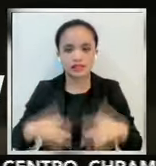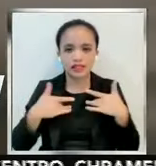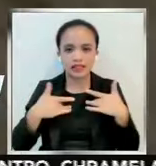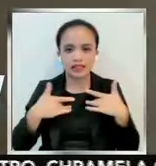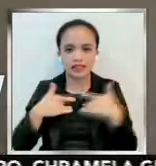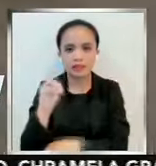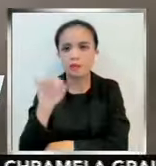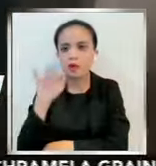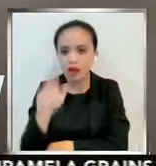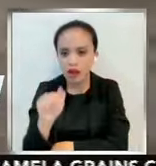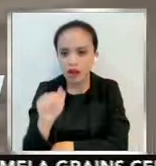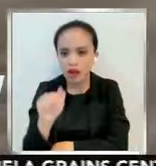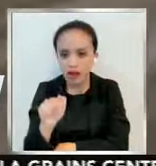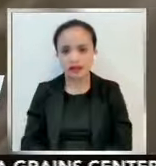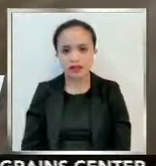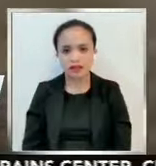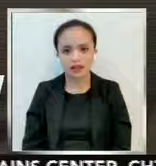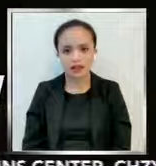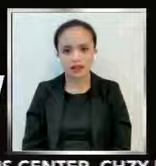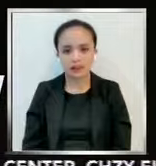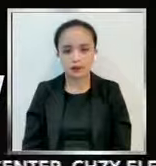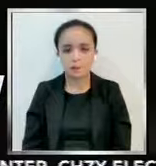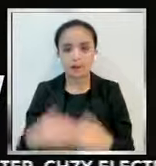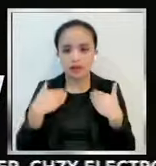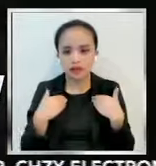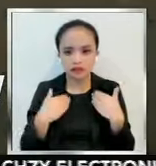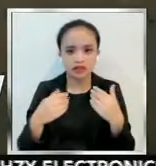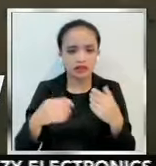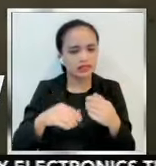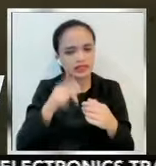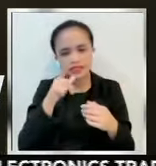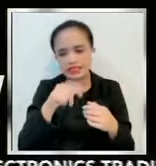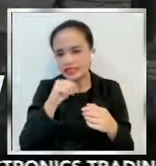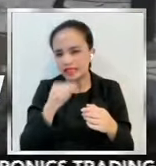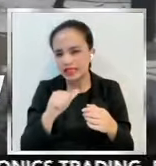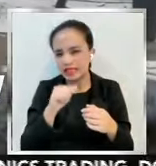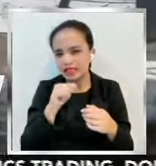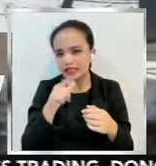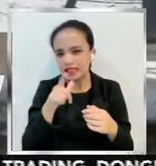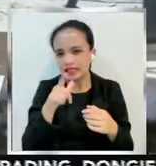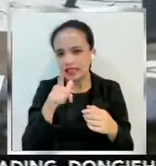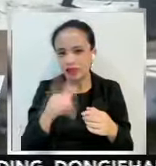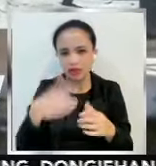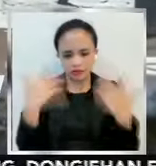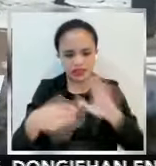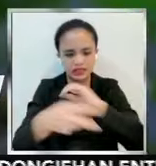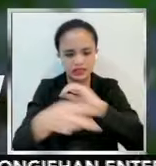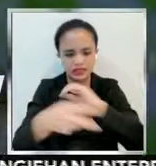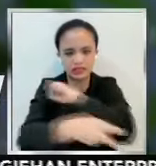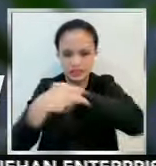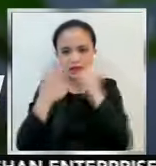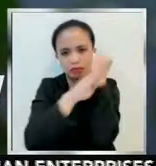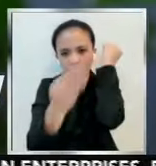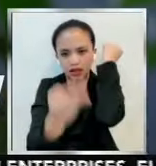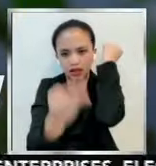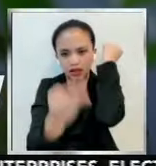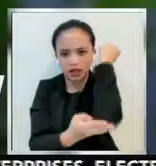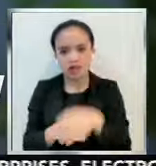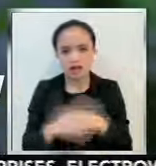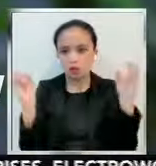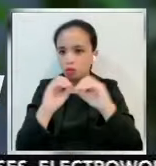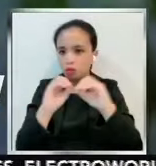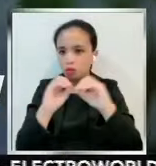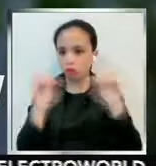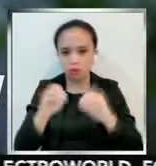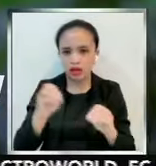Sandali! Ano ba? Nagkanda malas-malas pa dahil bukod sa nanakawan ng bag. Nawalan pa ng maleta. Sana, hindi, nandito lang yung natulog